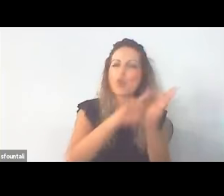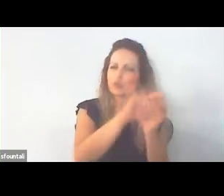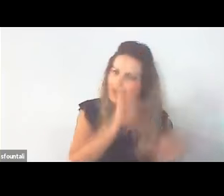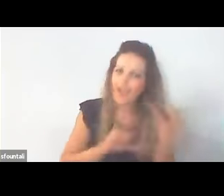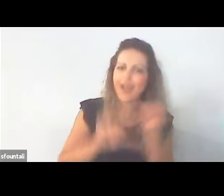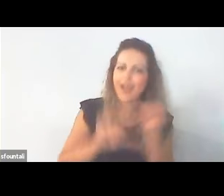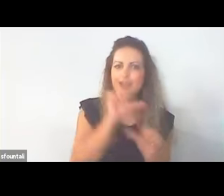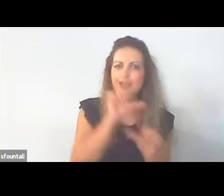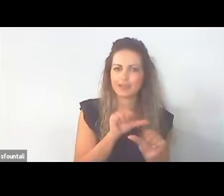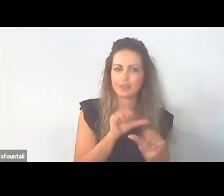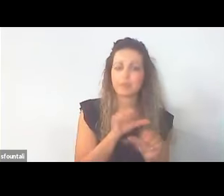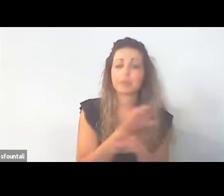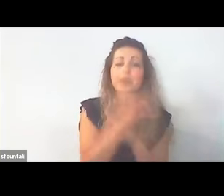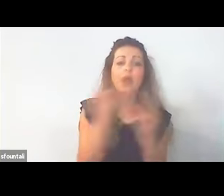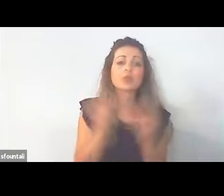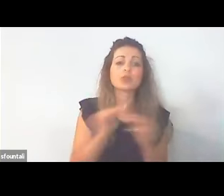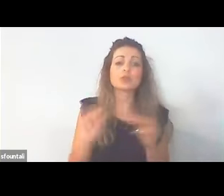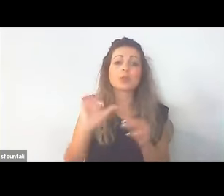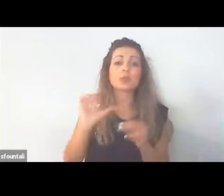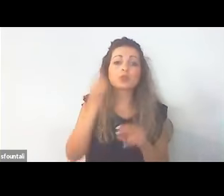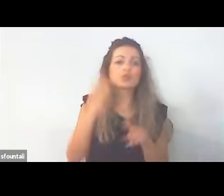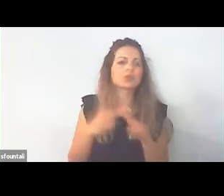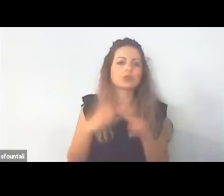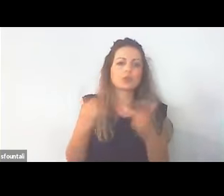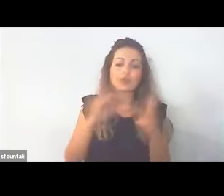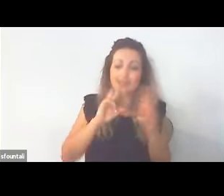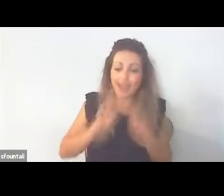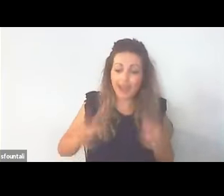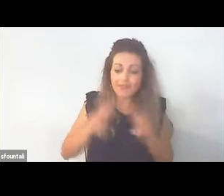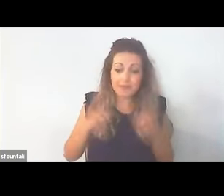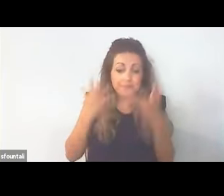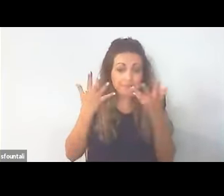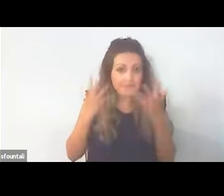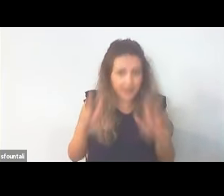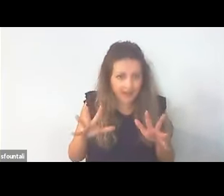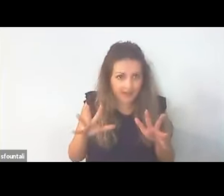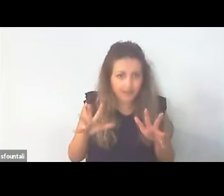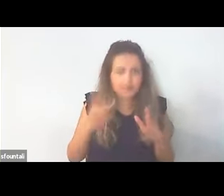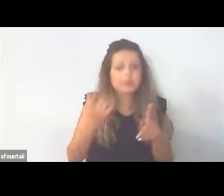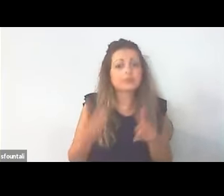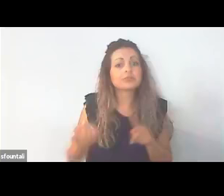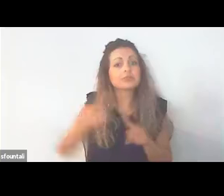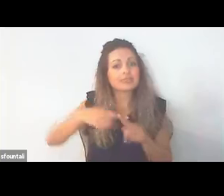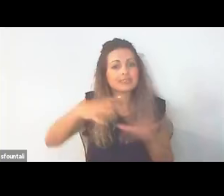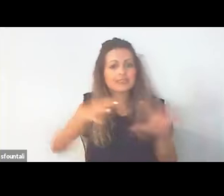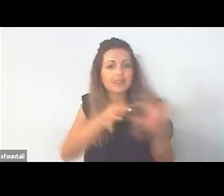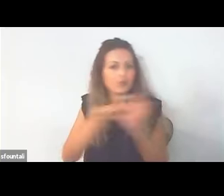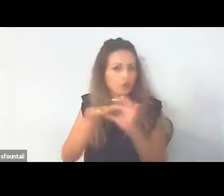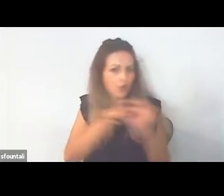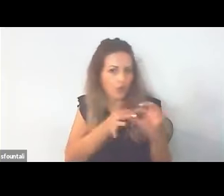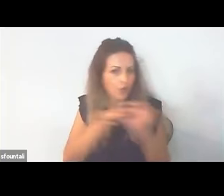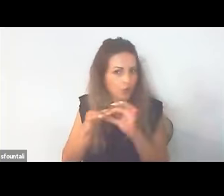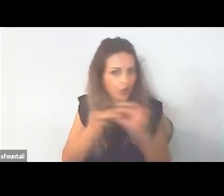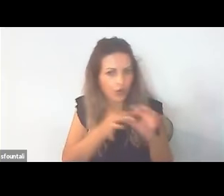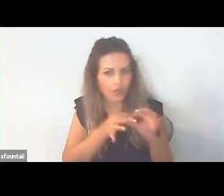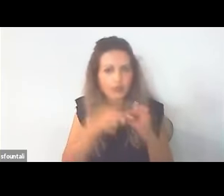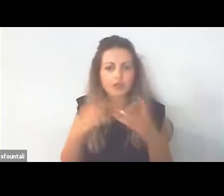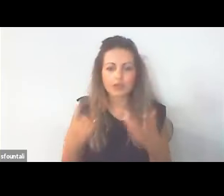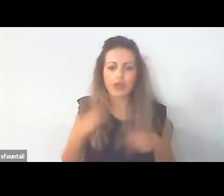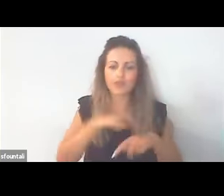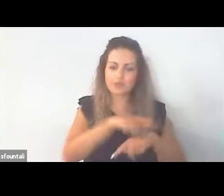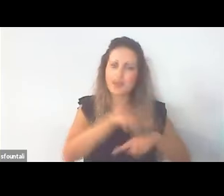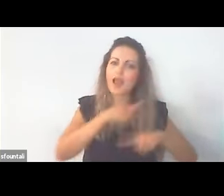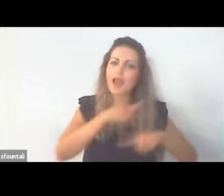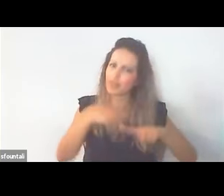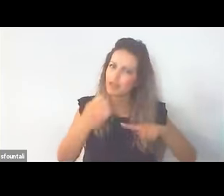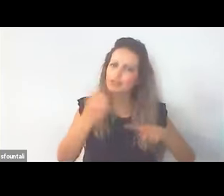ήταν ακριβώς η ύπαρξη μιας τέτοιου τύπου έρευνας σε συνδυασμό με την ανάγνωση της πραγματικότητας στην Ελλάδα, της δυνατότητας δηλαδή